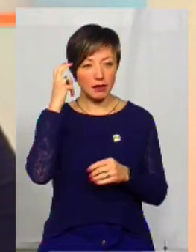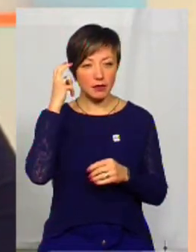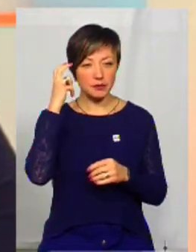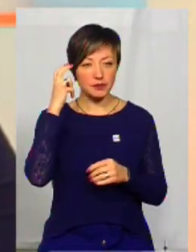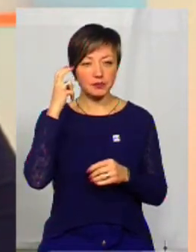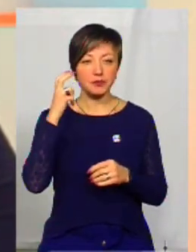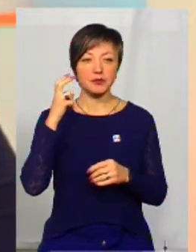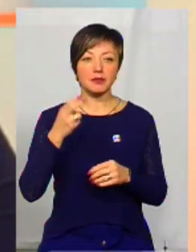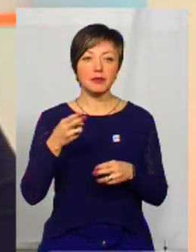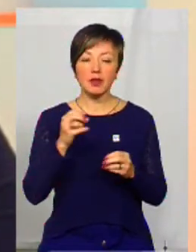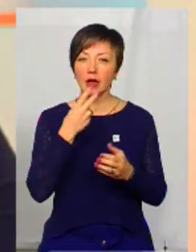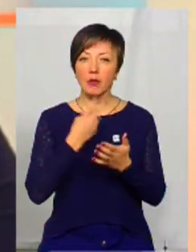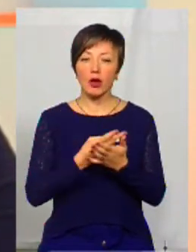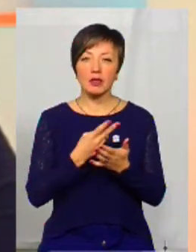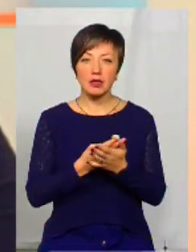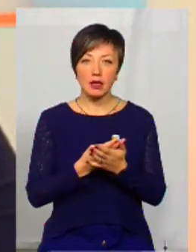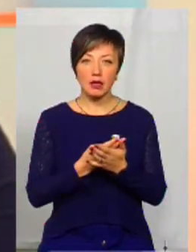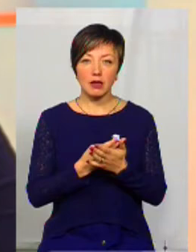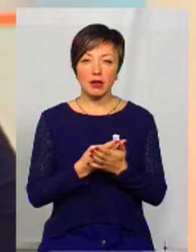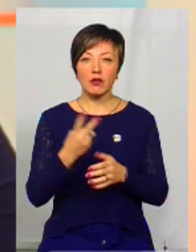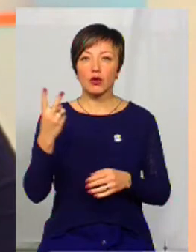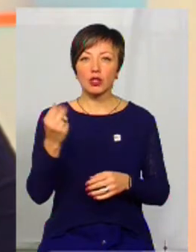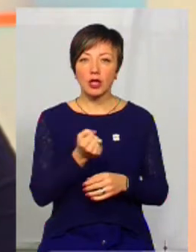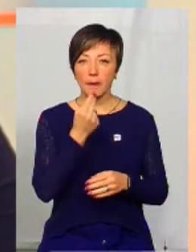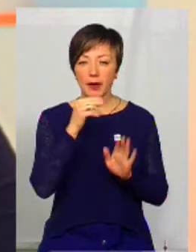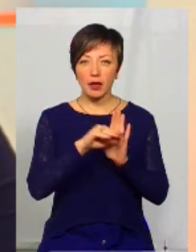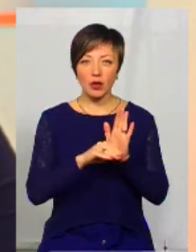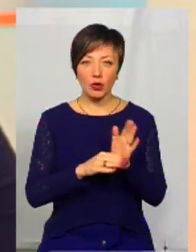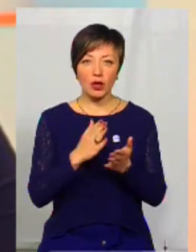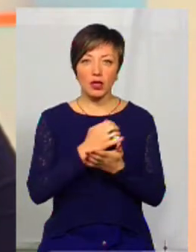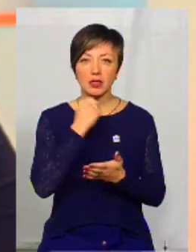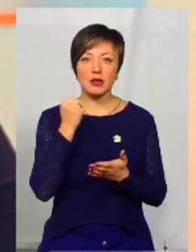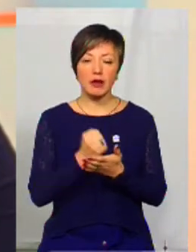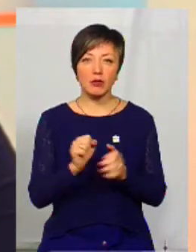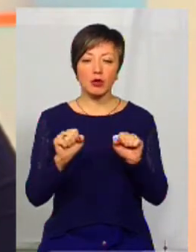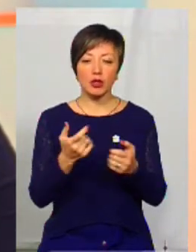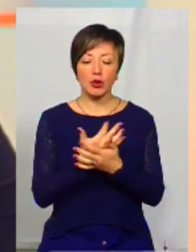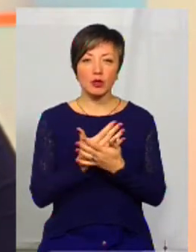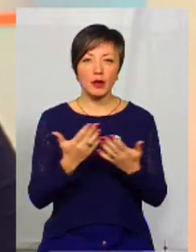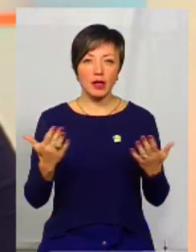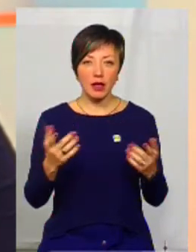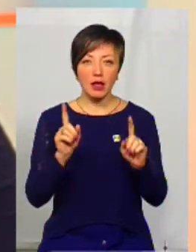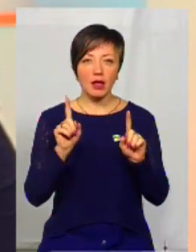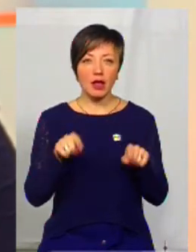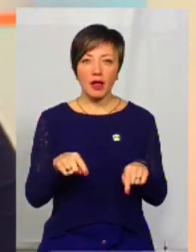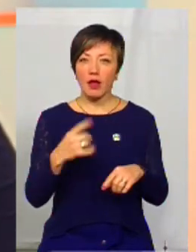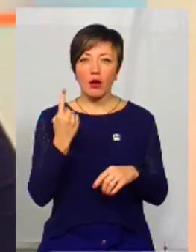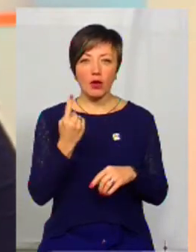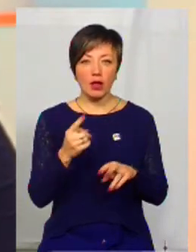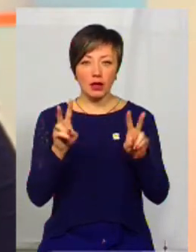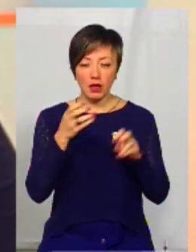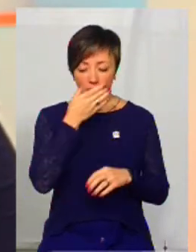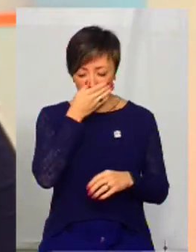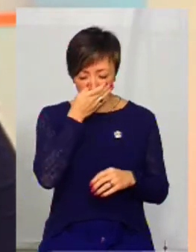з освіти, де показала, де і в тижневому меню, яке є затверджене, і можна урізноманітнити, і навіть не один